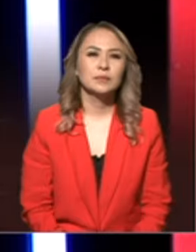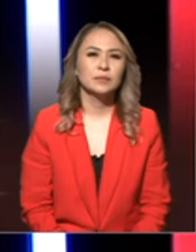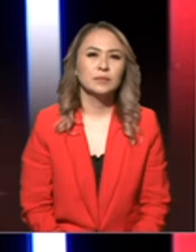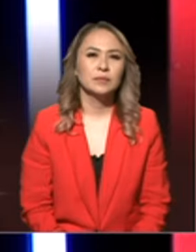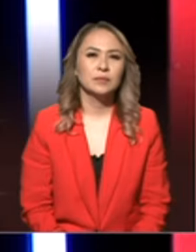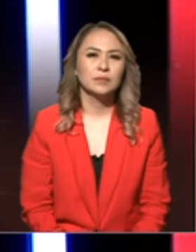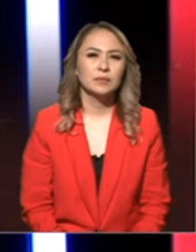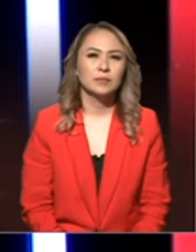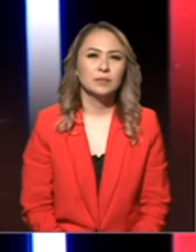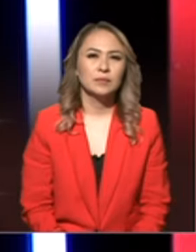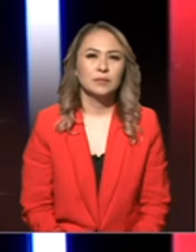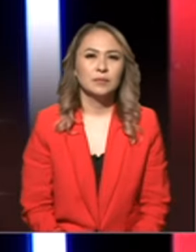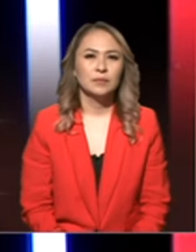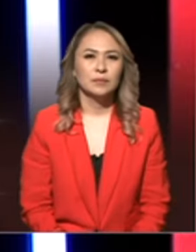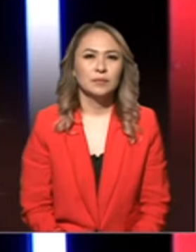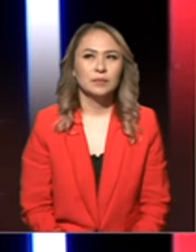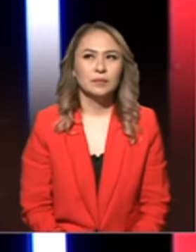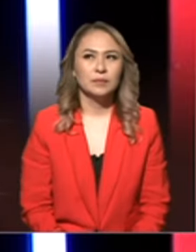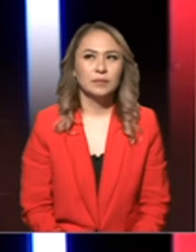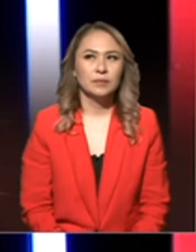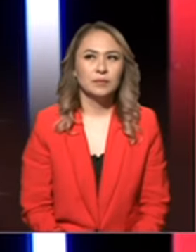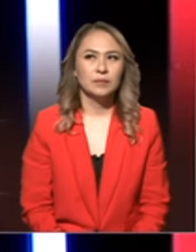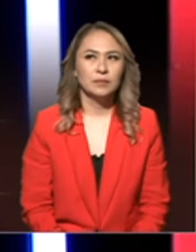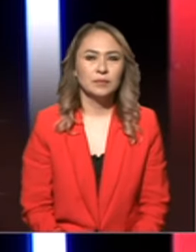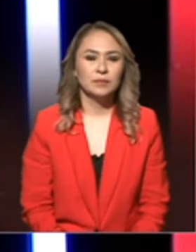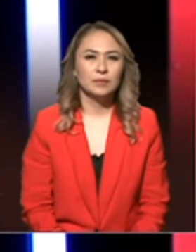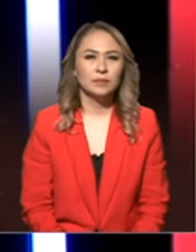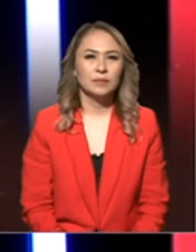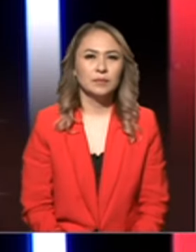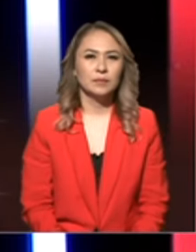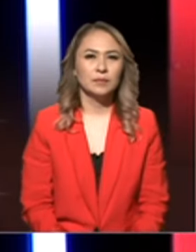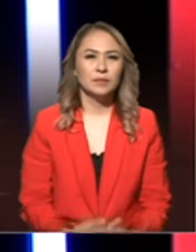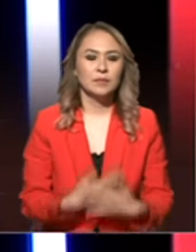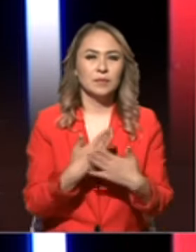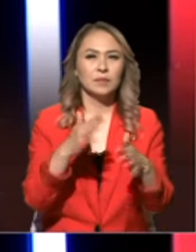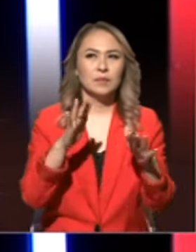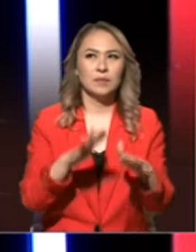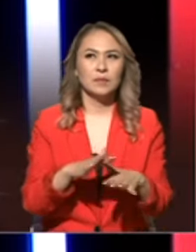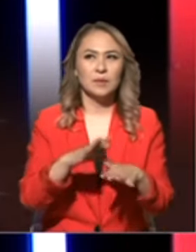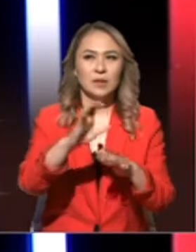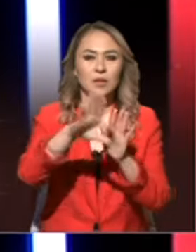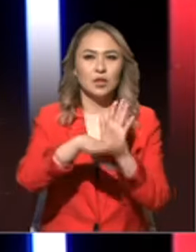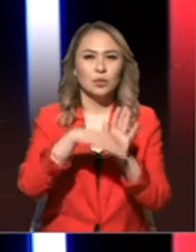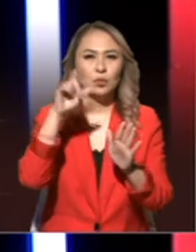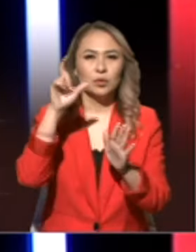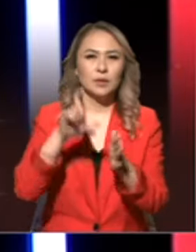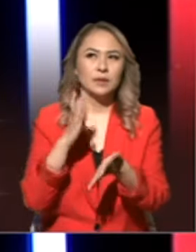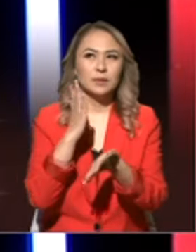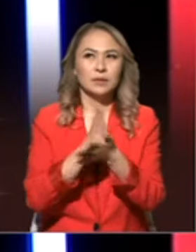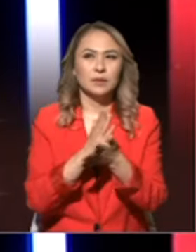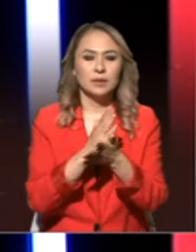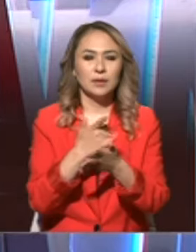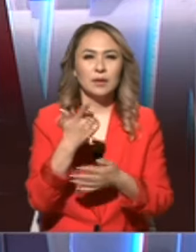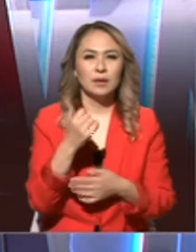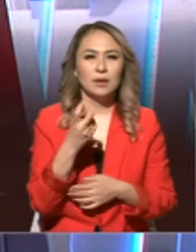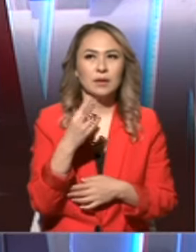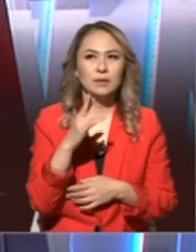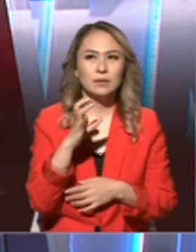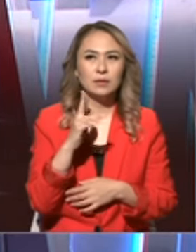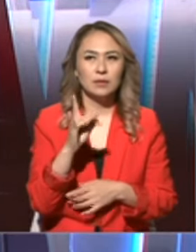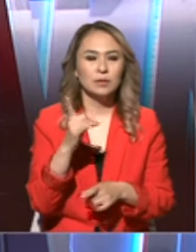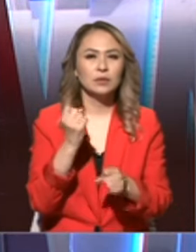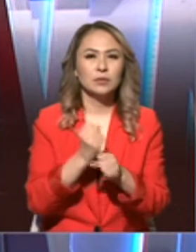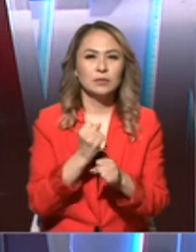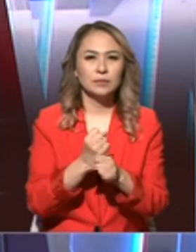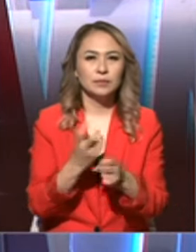Менің аты жөнім Қажет болады. Қажет мырза, біздің ортамызда сенат депутат тұр. Ғали Асқар мырза, не істеуге